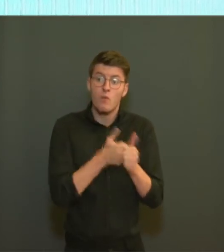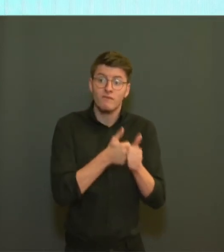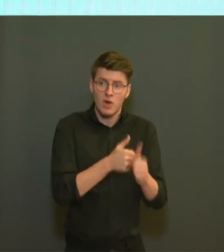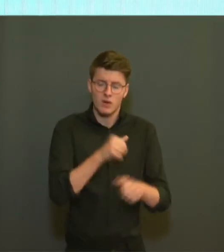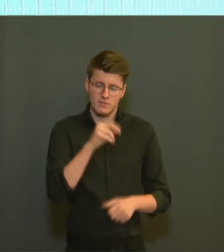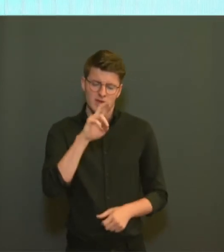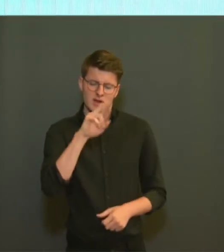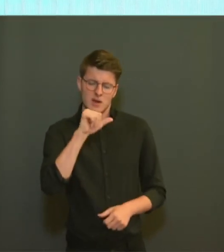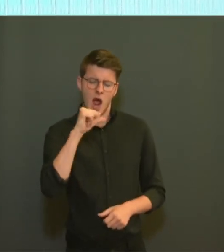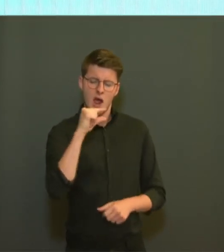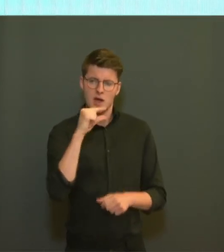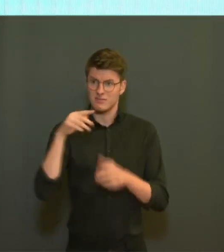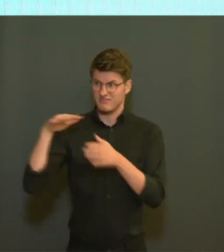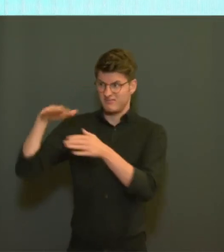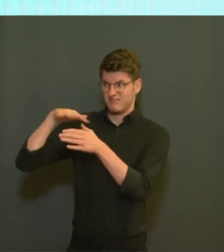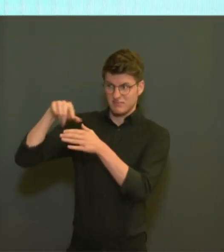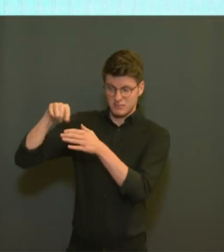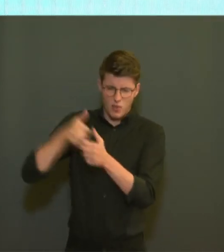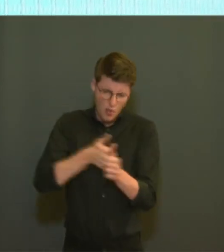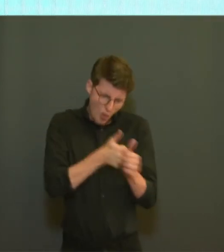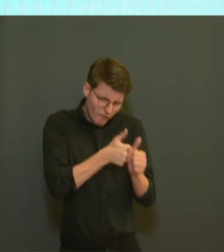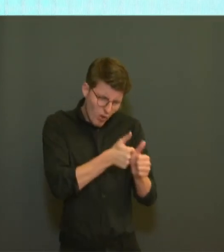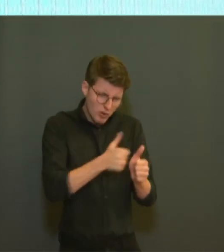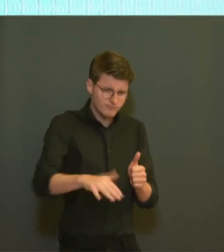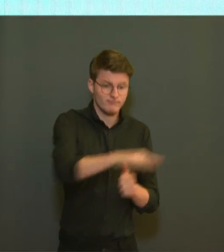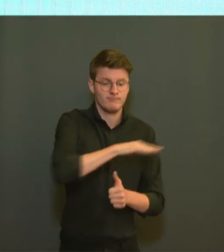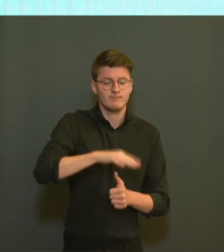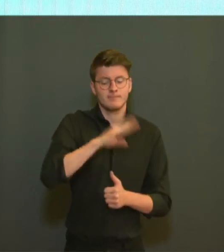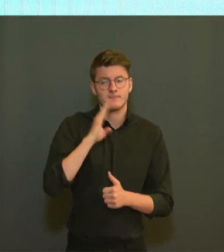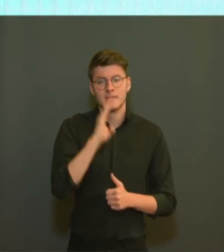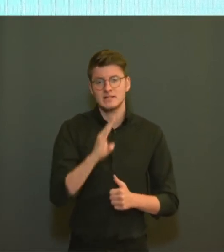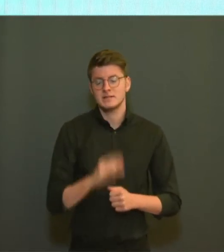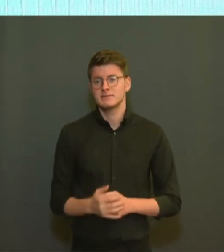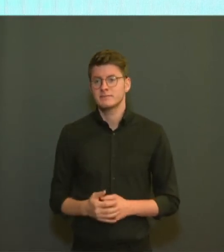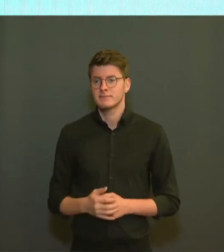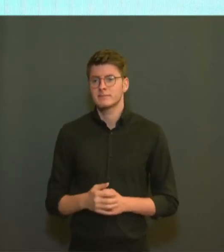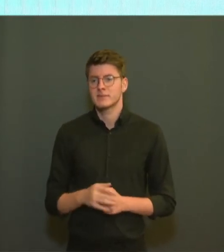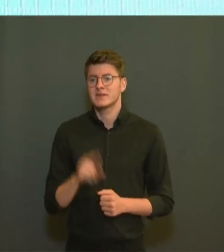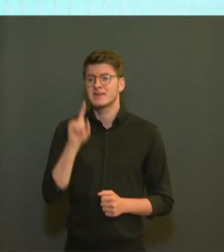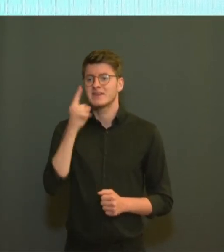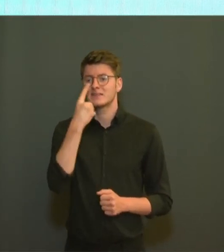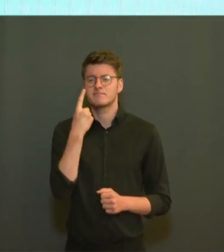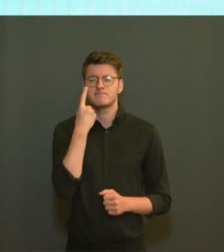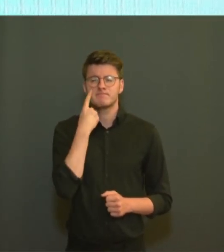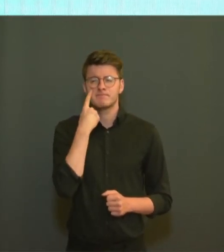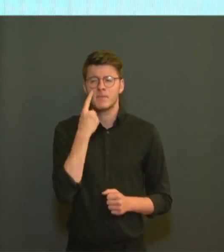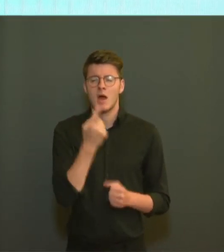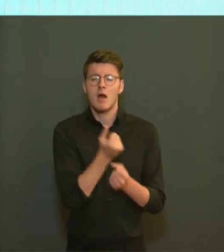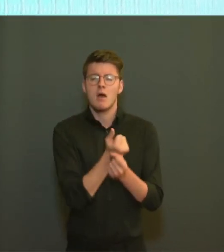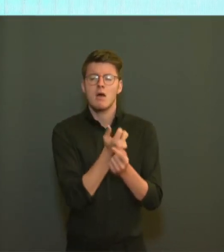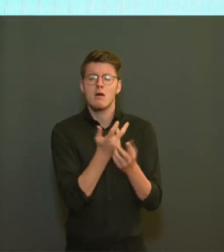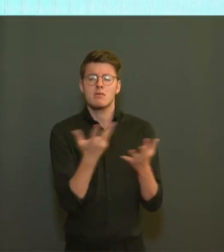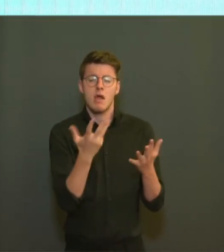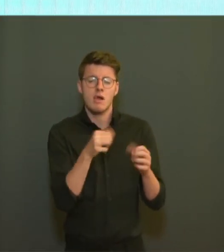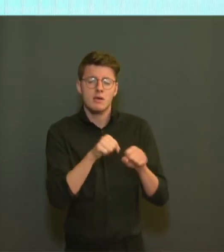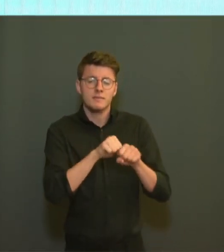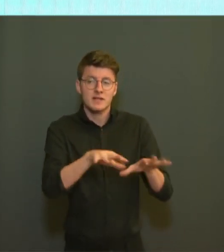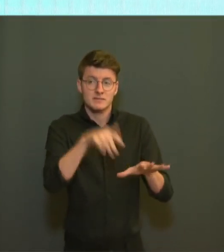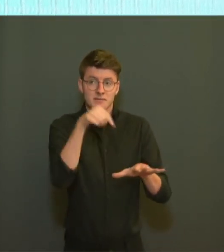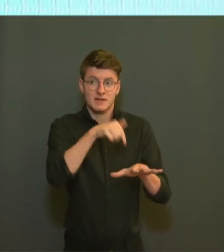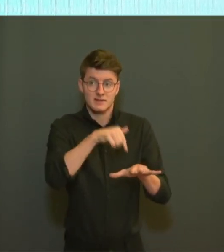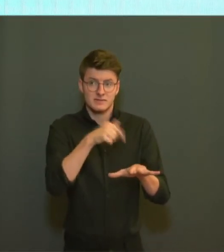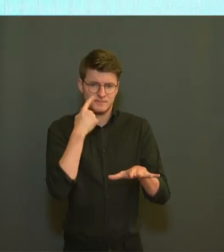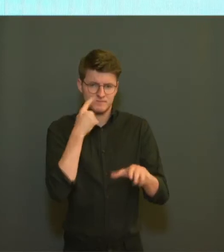In de eerste plaats wordt er hiervoor gekeken naar het aantal besmettingen. Hoe meer besmettingen, hoe hoger